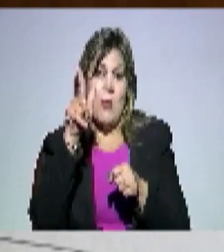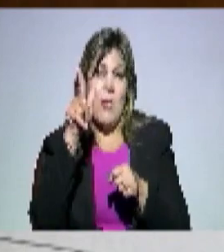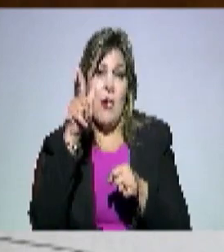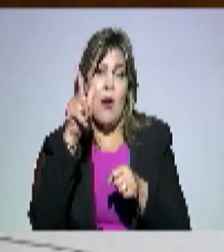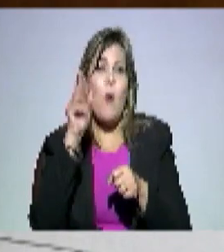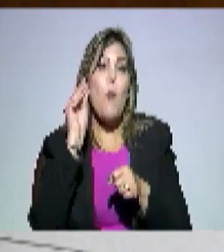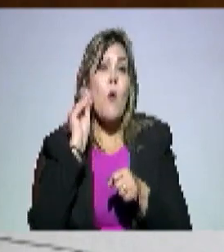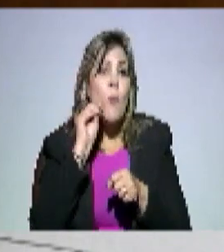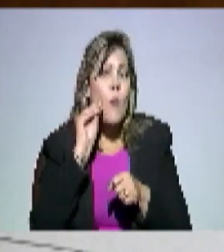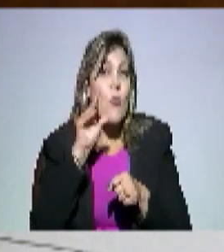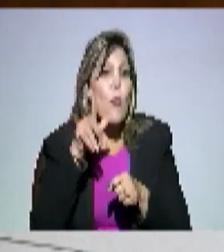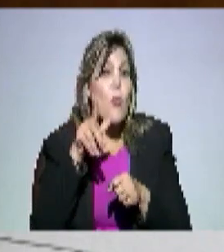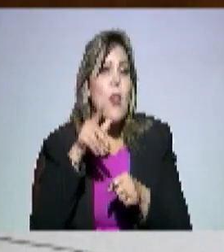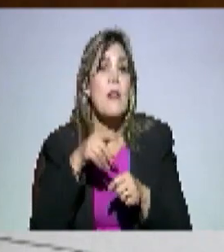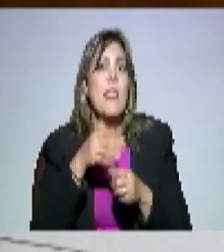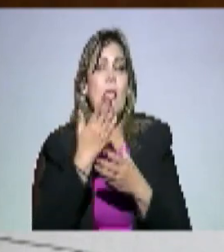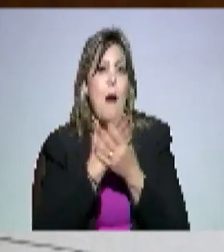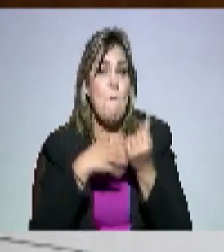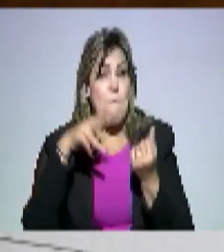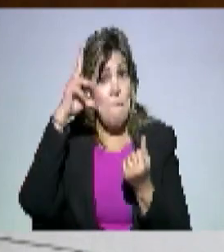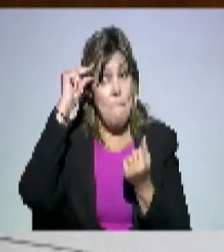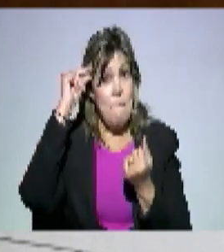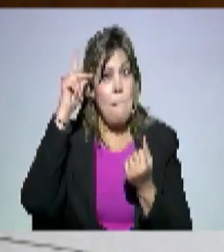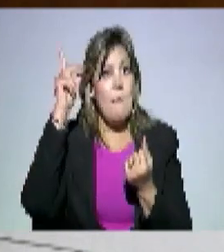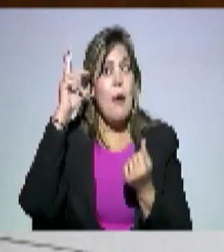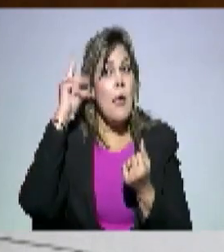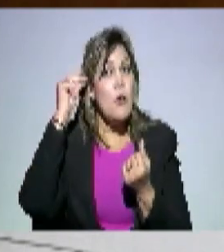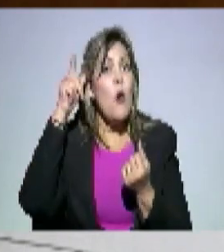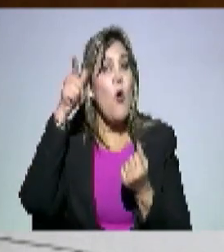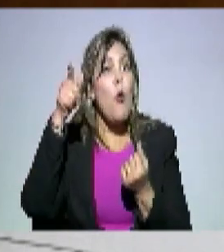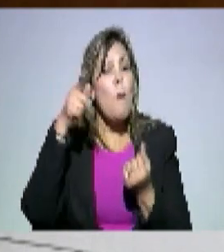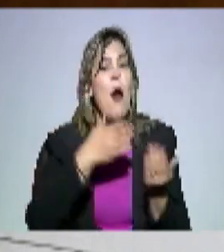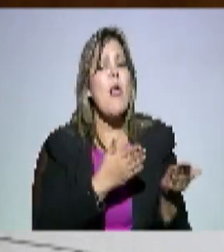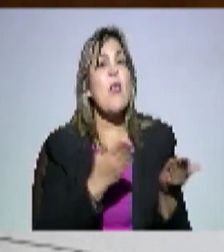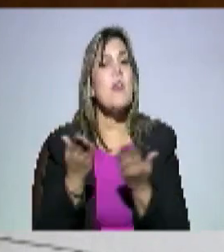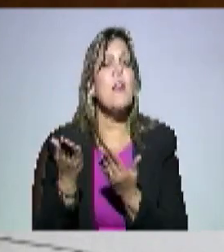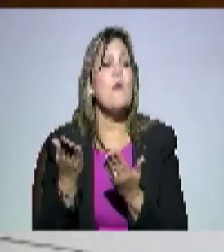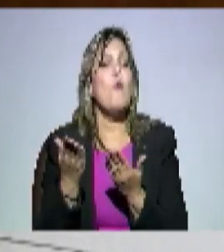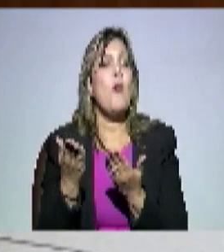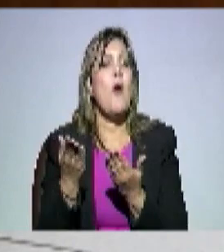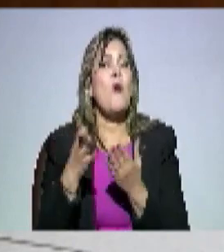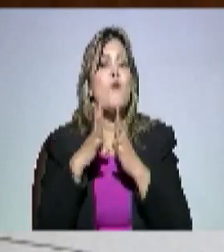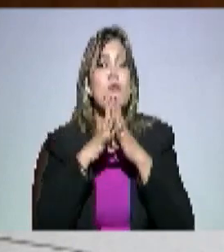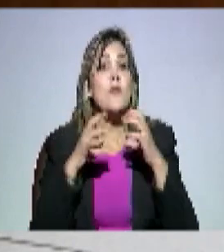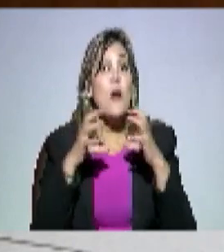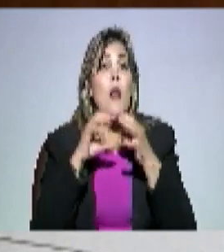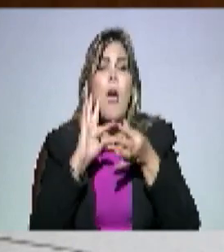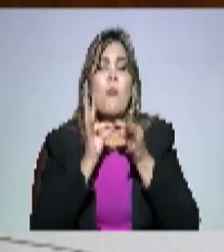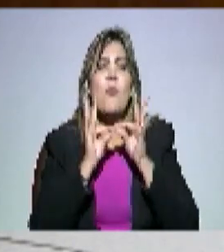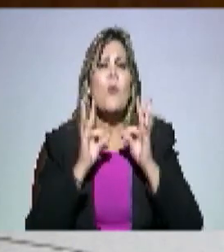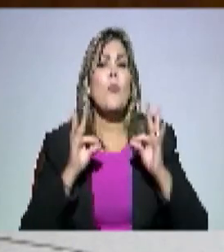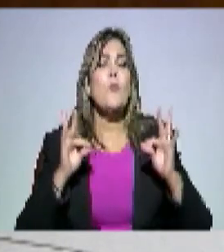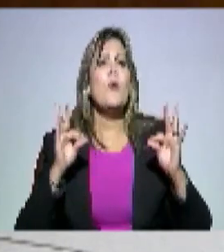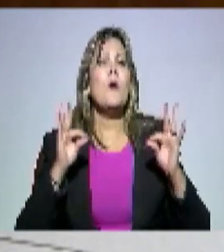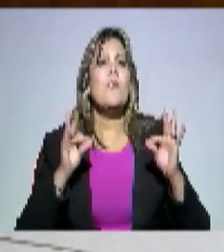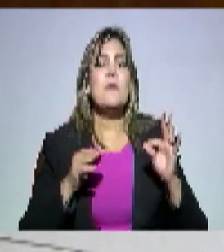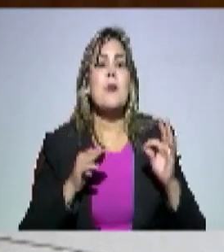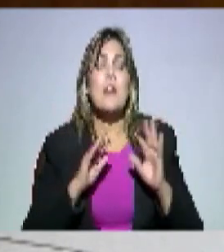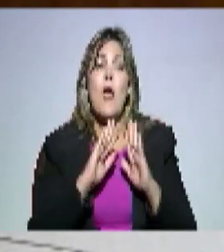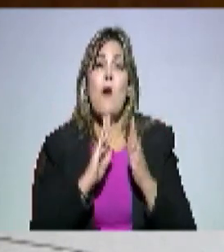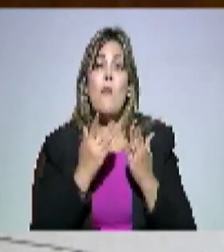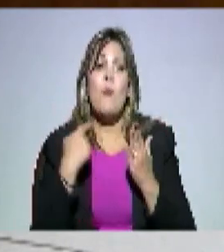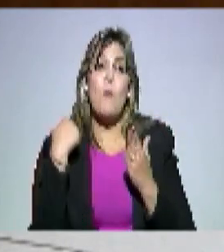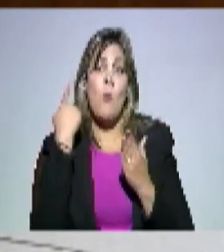بيطالب بني اسرائيل ان هم يقدموها وشرحها بمنتهى التفصيل في سفر اللاويين خمس